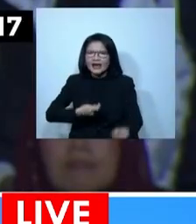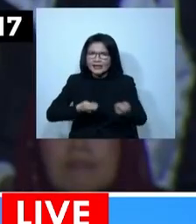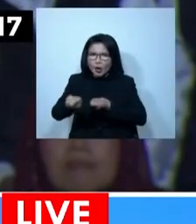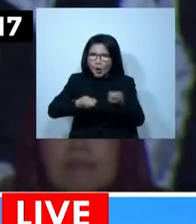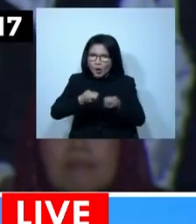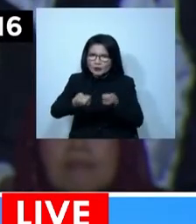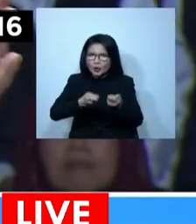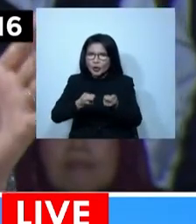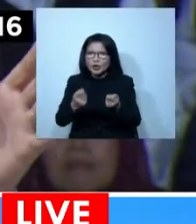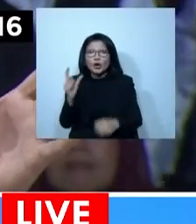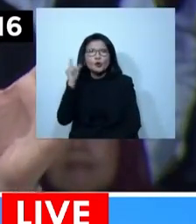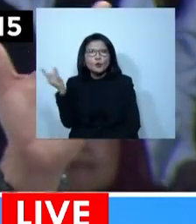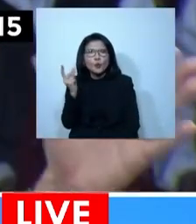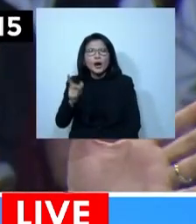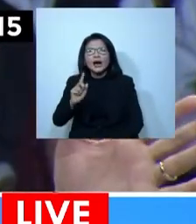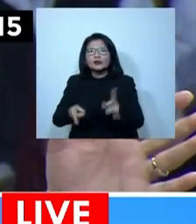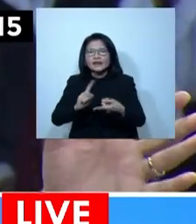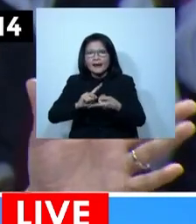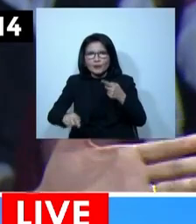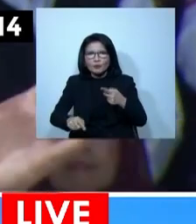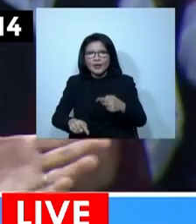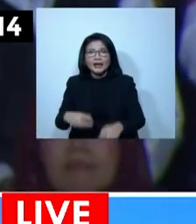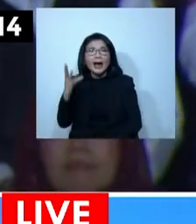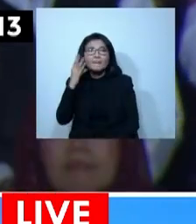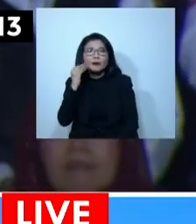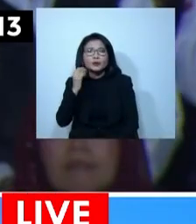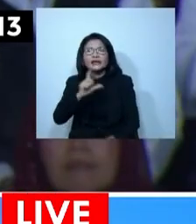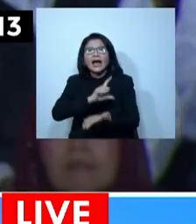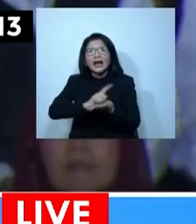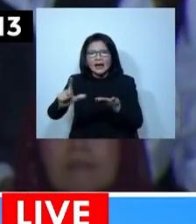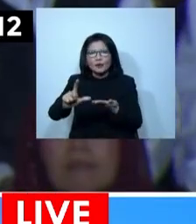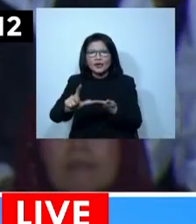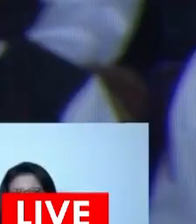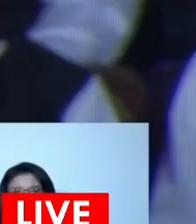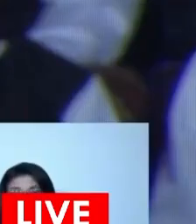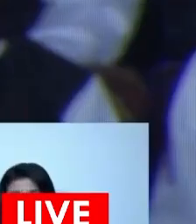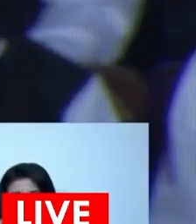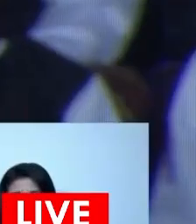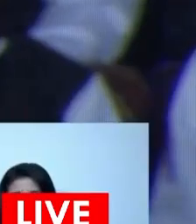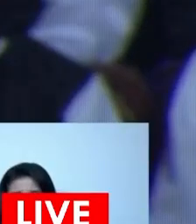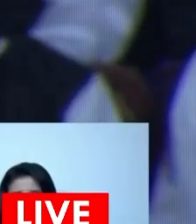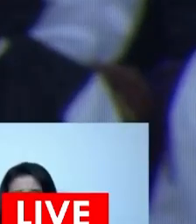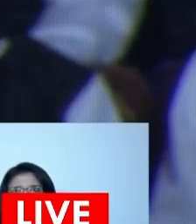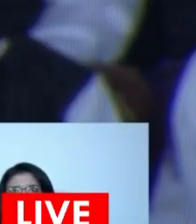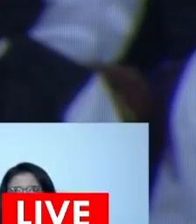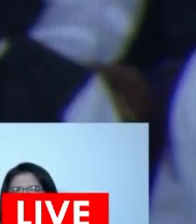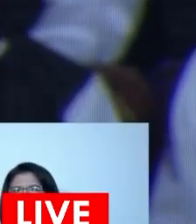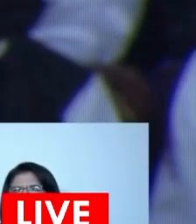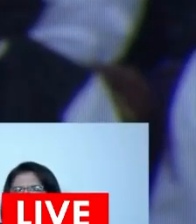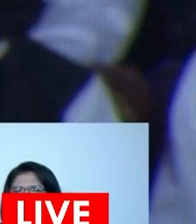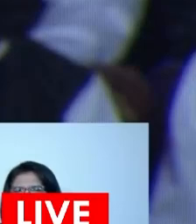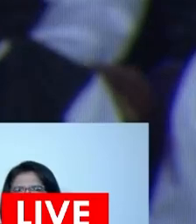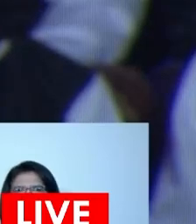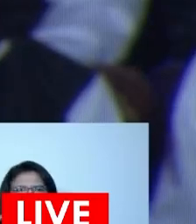letakkan di pertanyaan-pertanyaan itu akan dijawab dengan substantif oleh para capres. Itu memang harus diakui belum terpenuhi semuanya. Tetapi sejauh